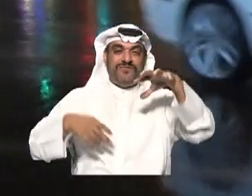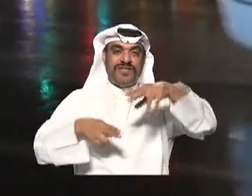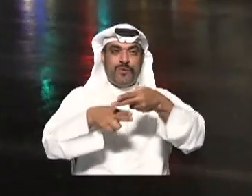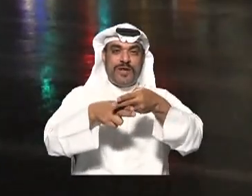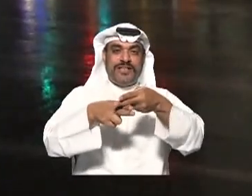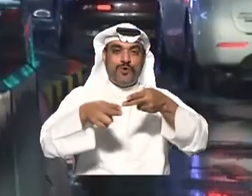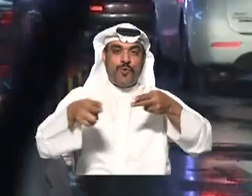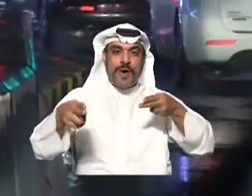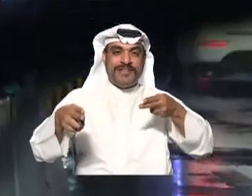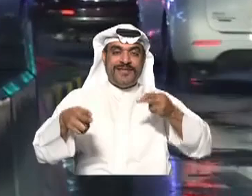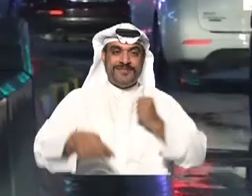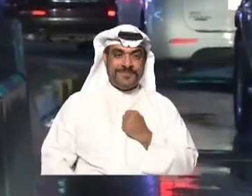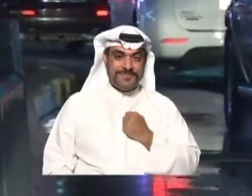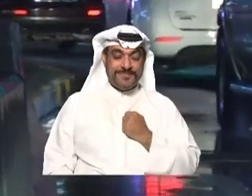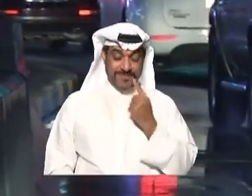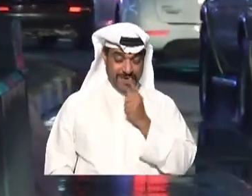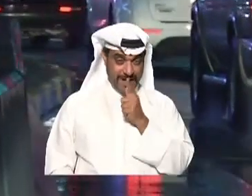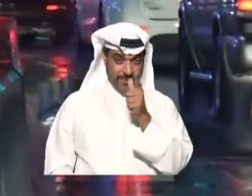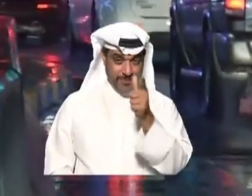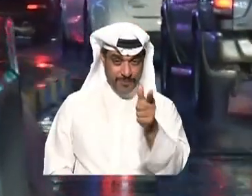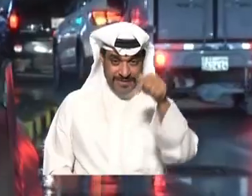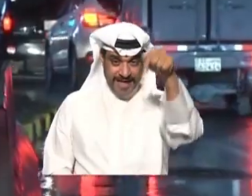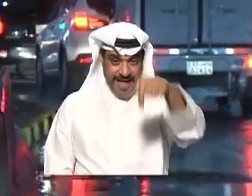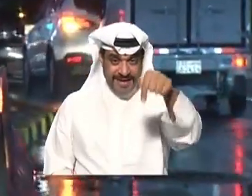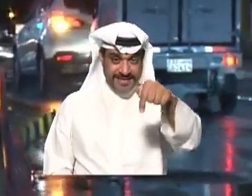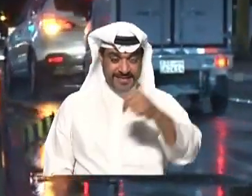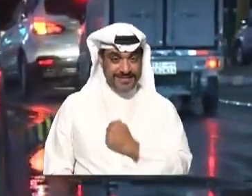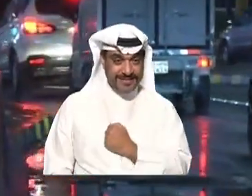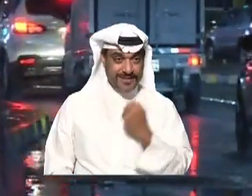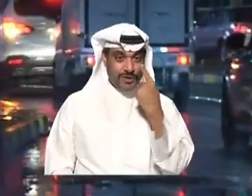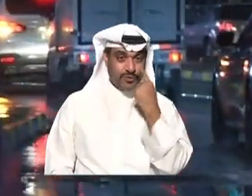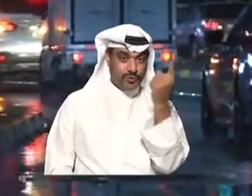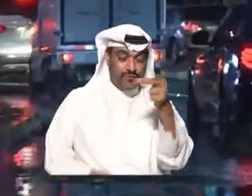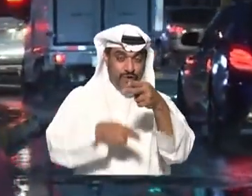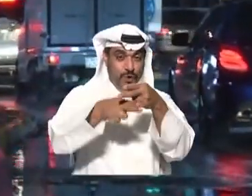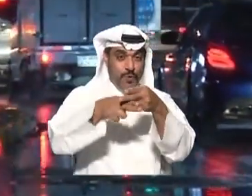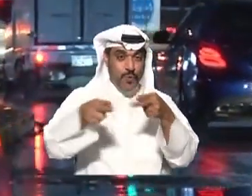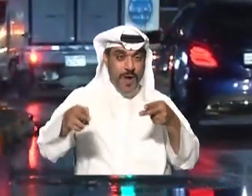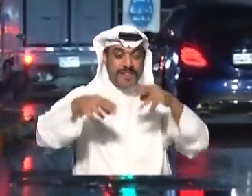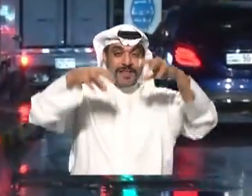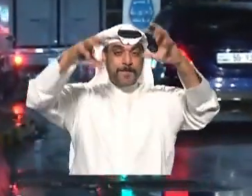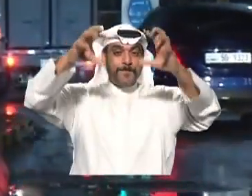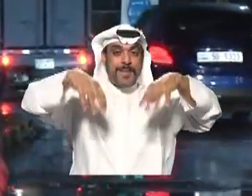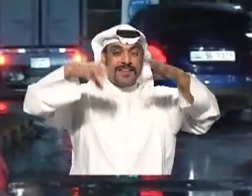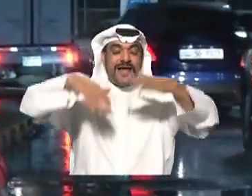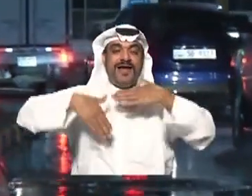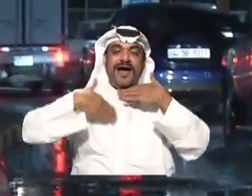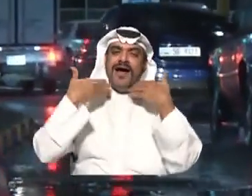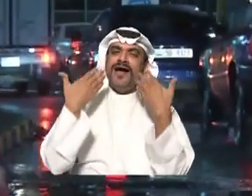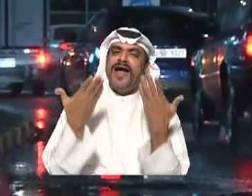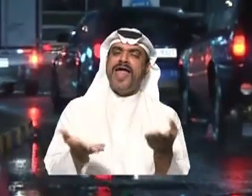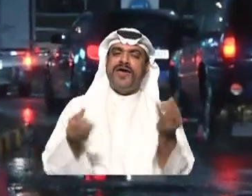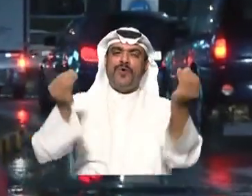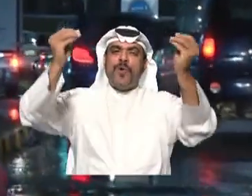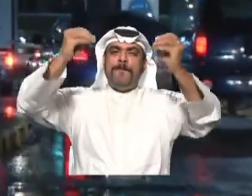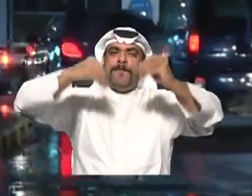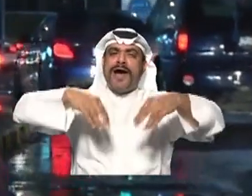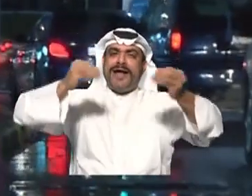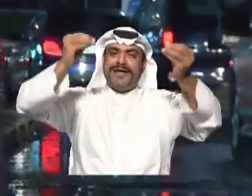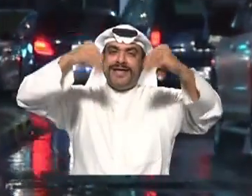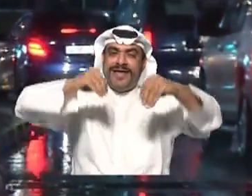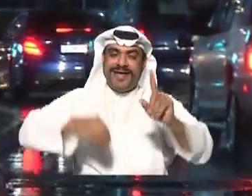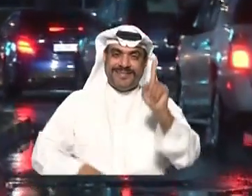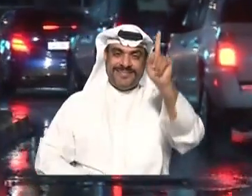الكويت، طبعا حاليا تشهد دوله الكويت امطار خير وبركه لله الحمد، خاصه